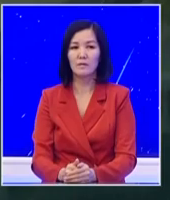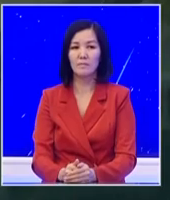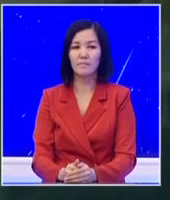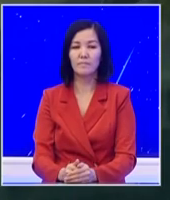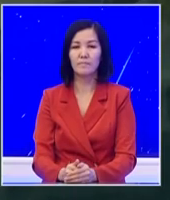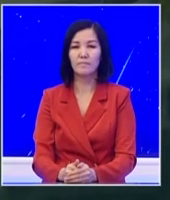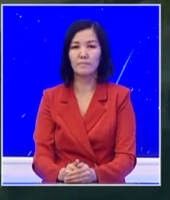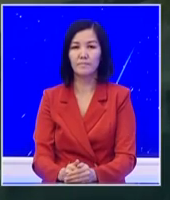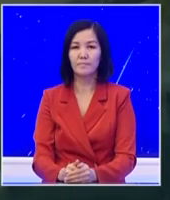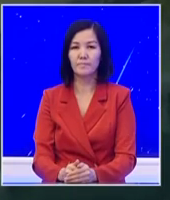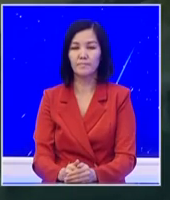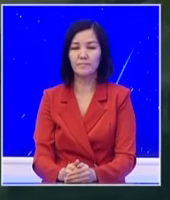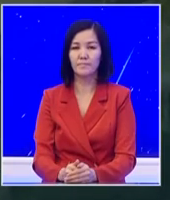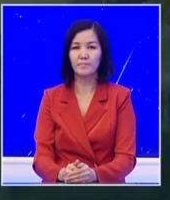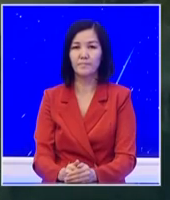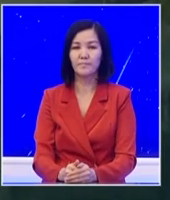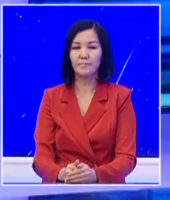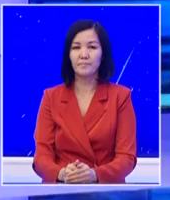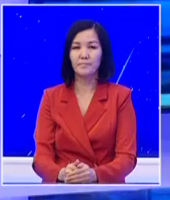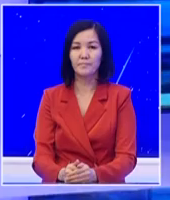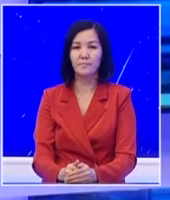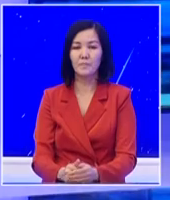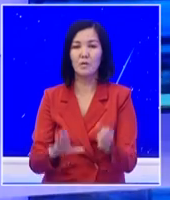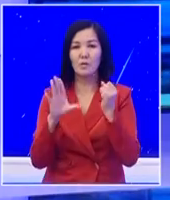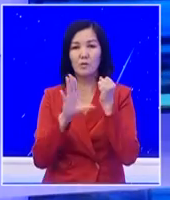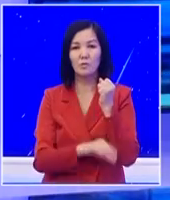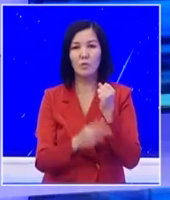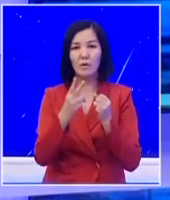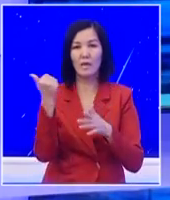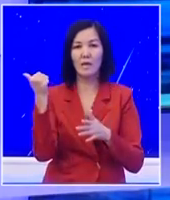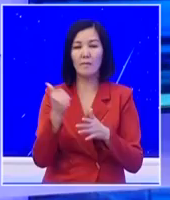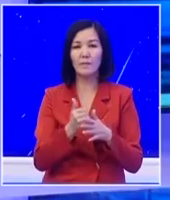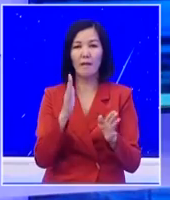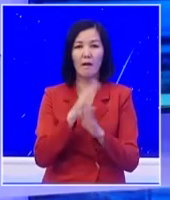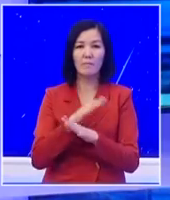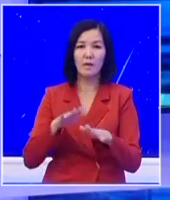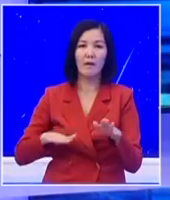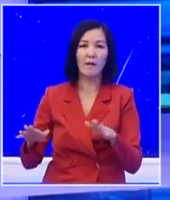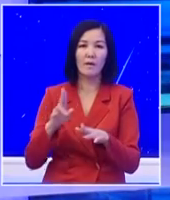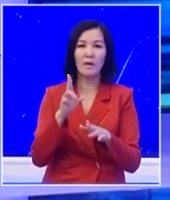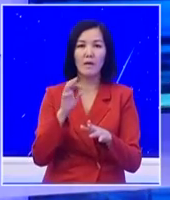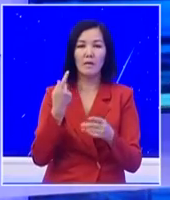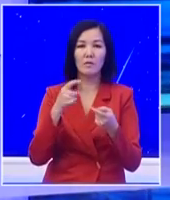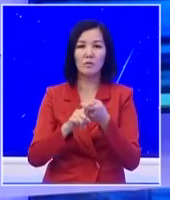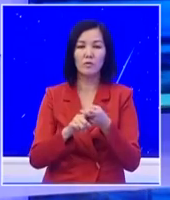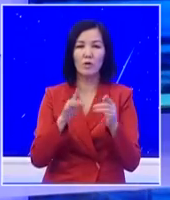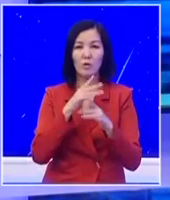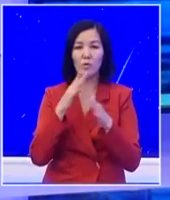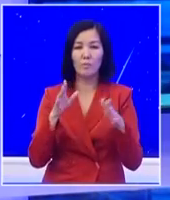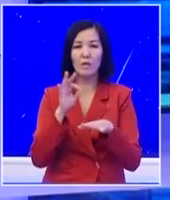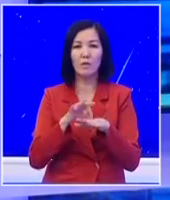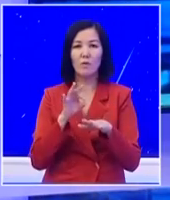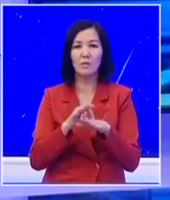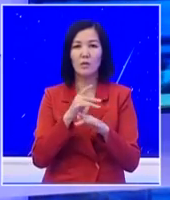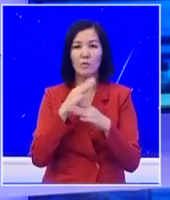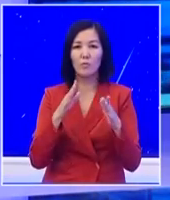жазу мүмкіндігі бізге қарастырылып отыр. Соңғы екі аптада Қапшағай аймағында коронавирус жұқтырғандар көбейген.